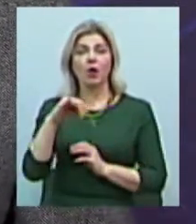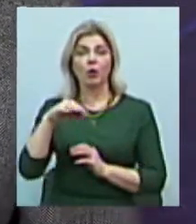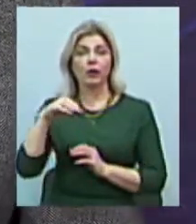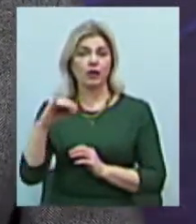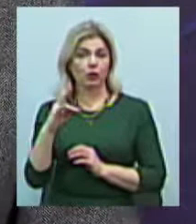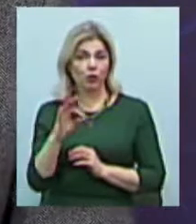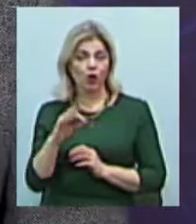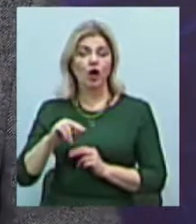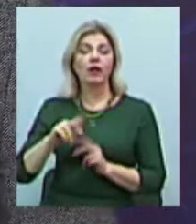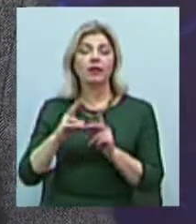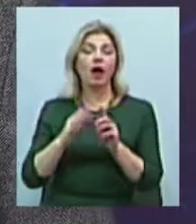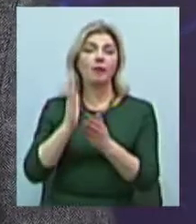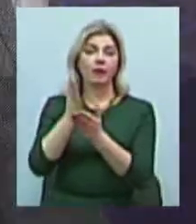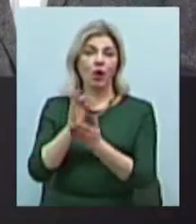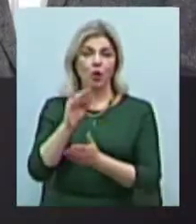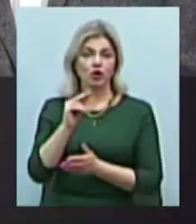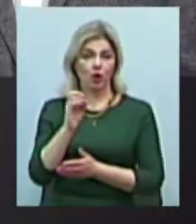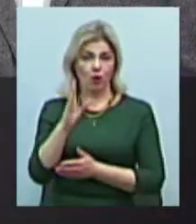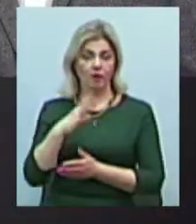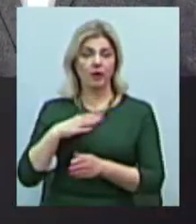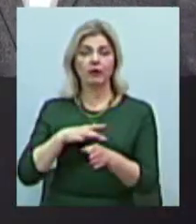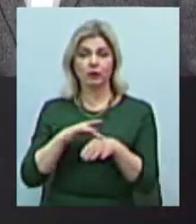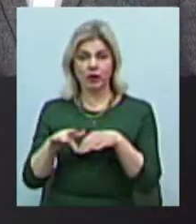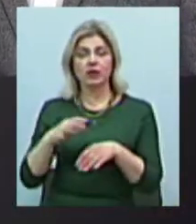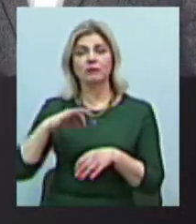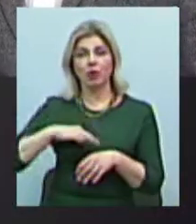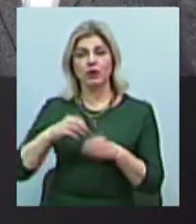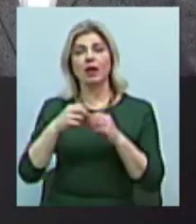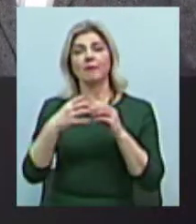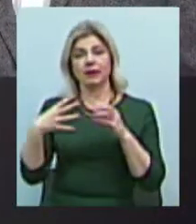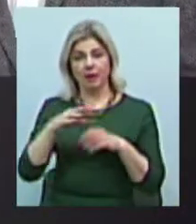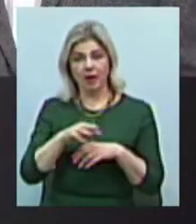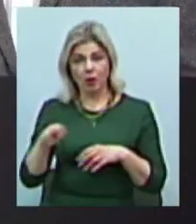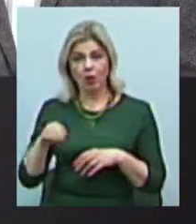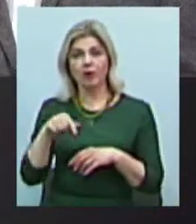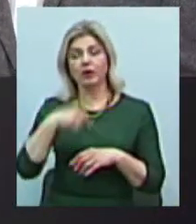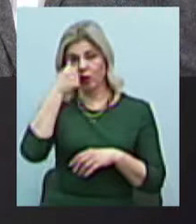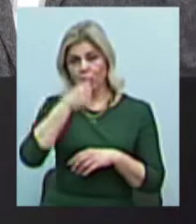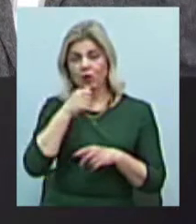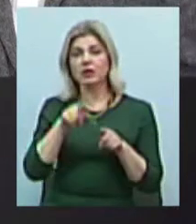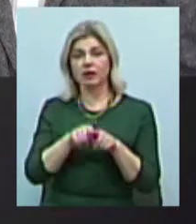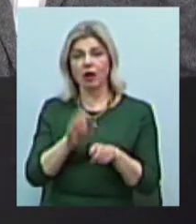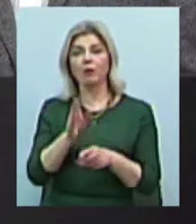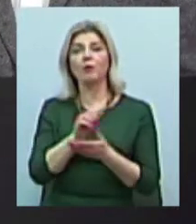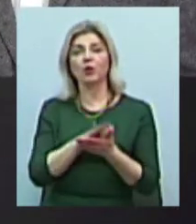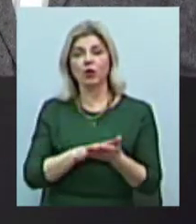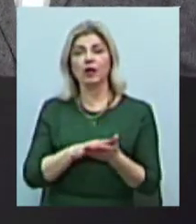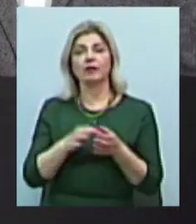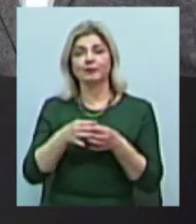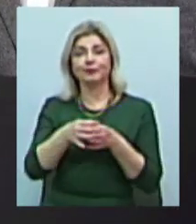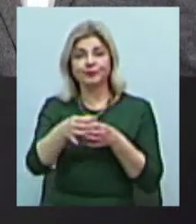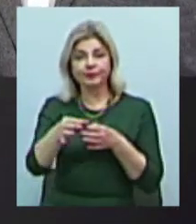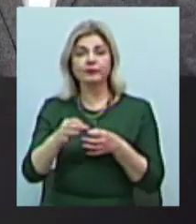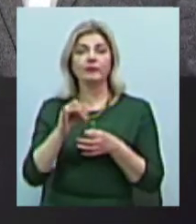Парутіно. Було використано всі 50 мільйонів. В цьому році також плануємо продовжити в межах населених пунктів.